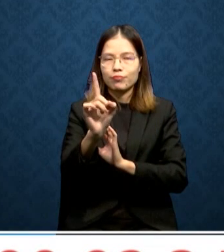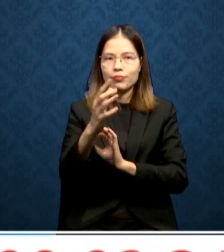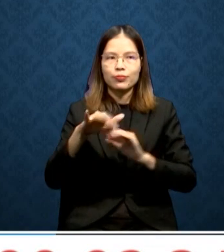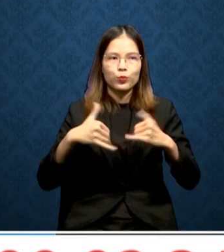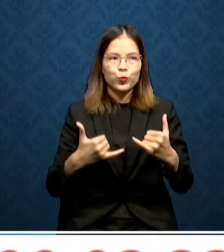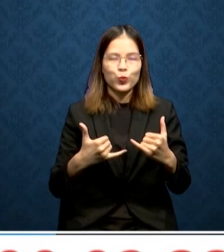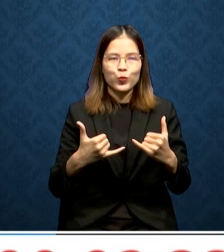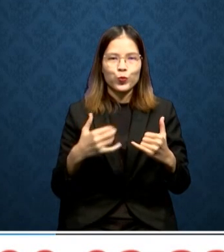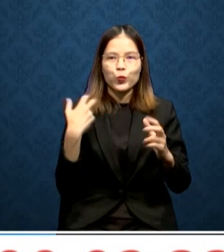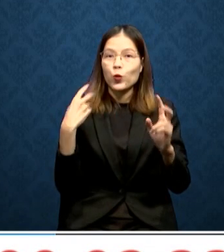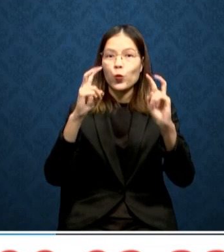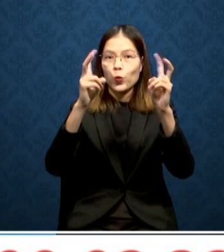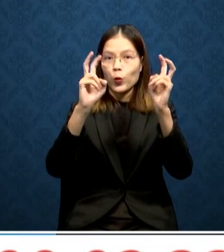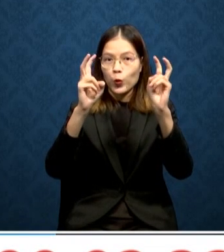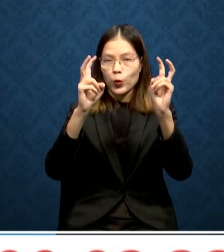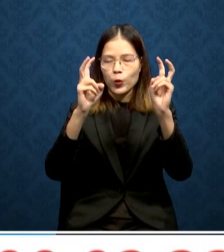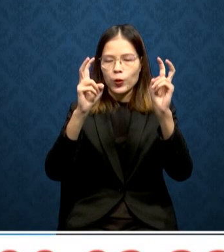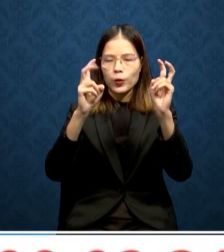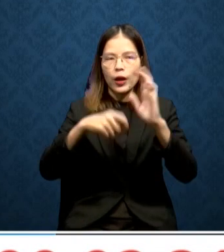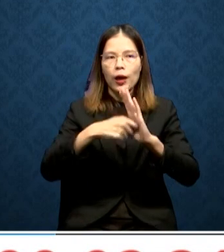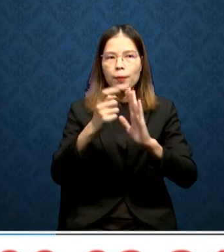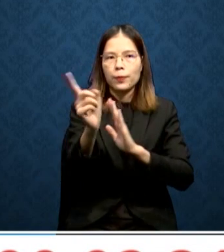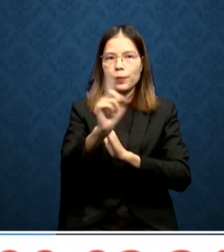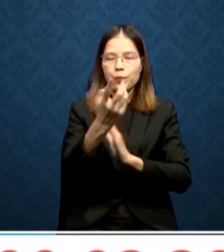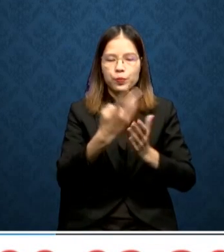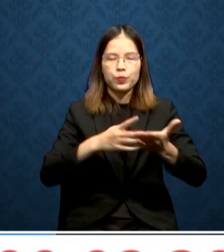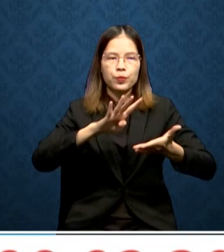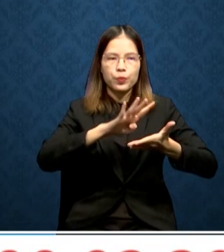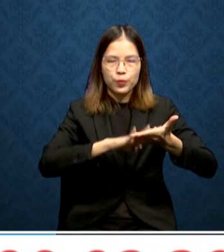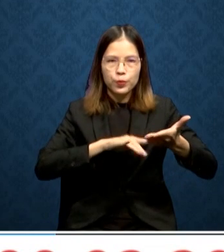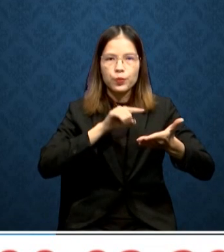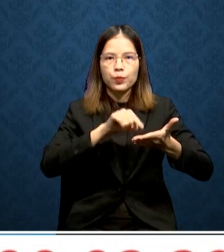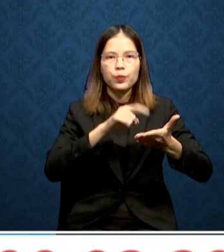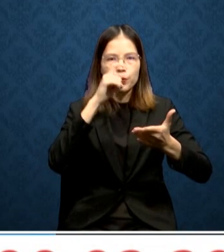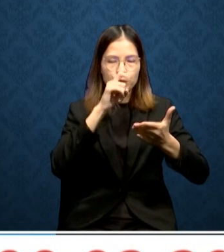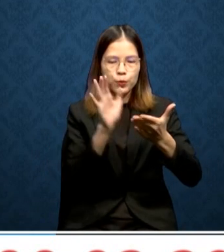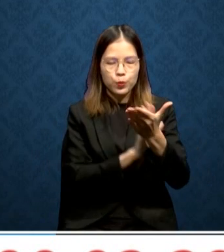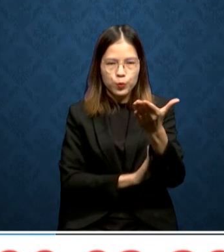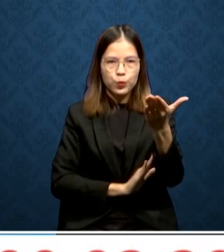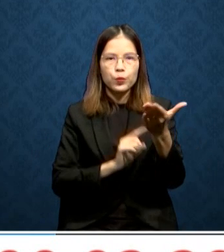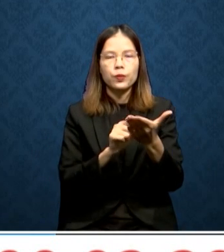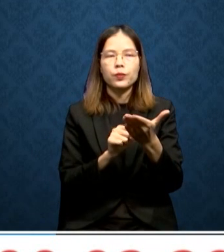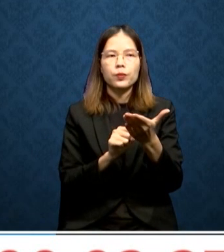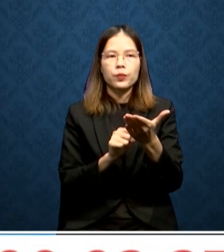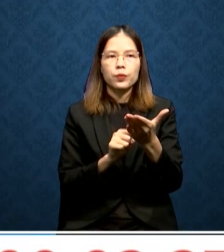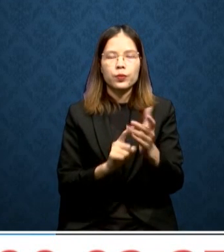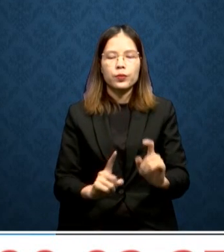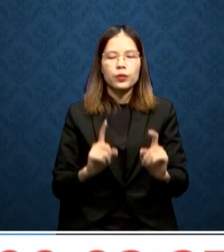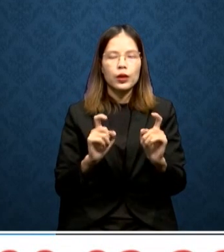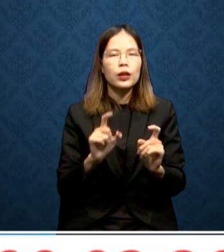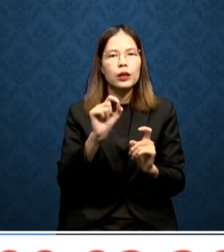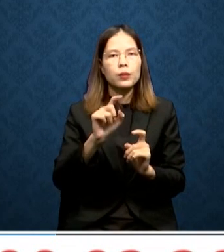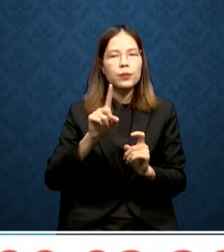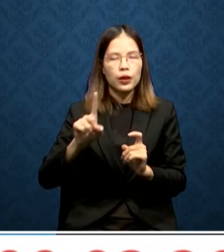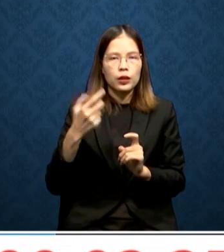เรื่องนะคะคือตามแผนแม่บทภายใต้ยุทธศาสตร์ชาติประเด็นที่21